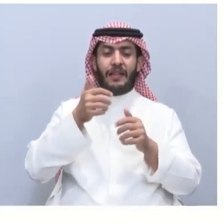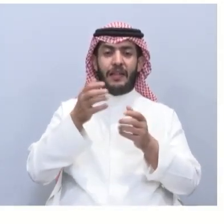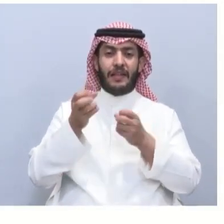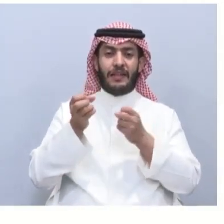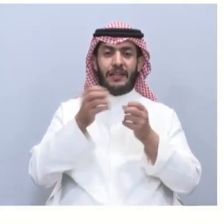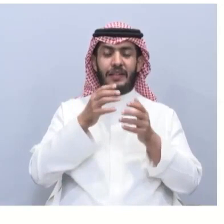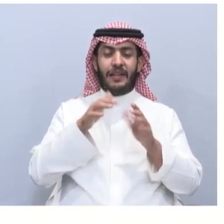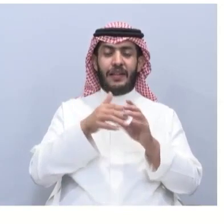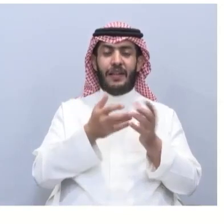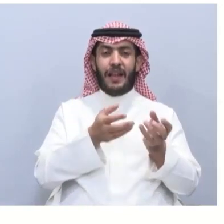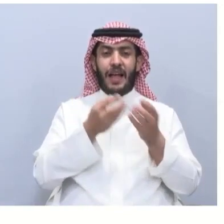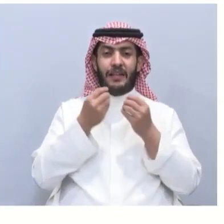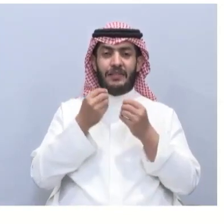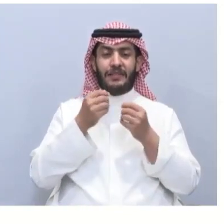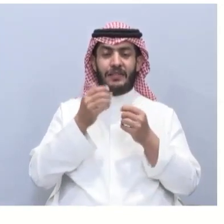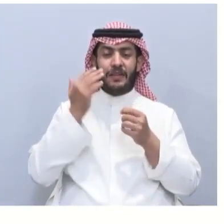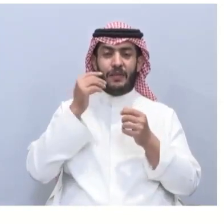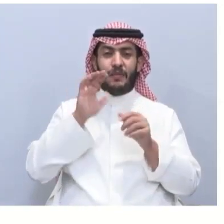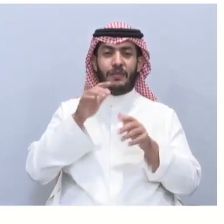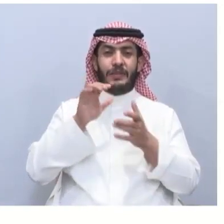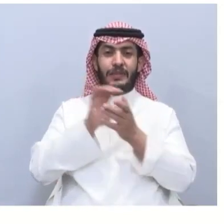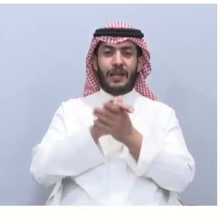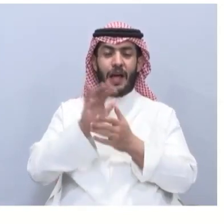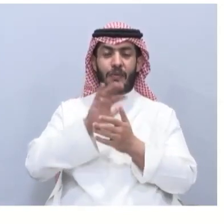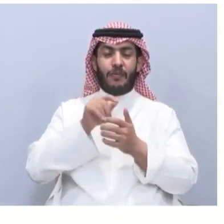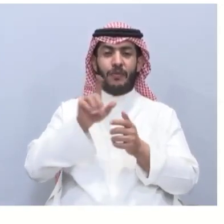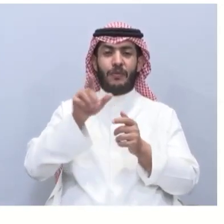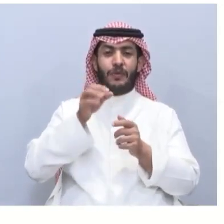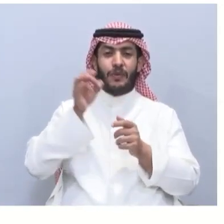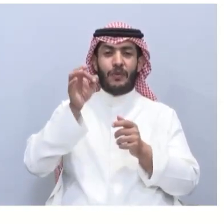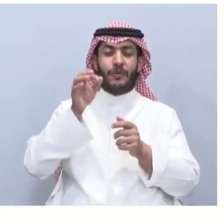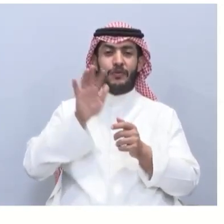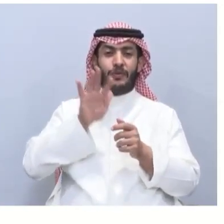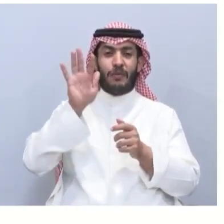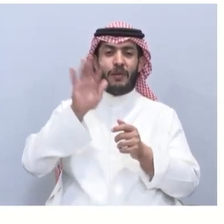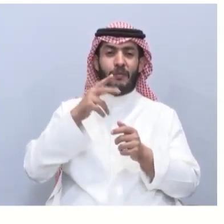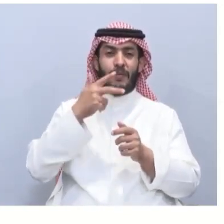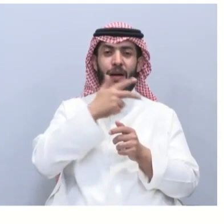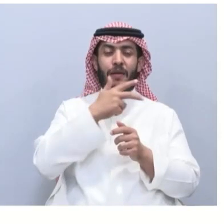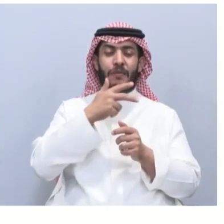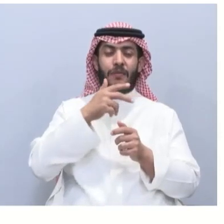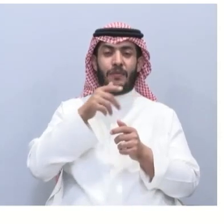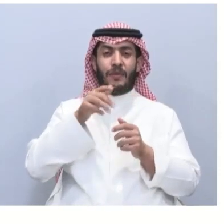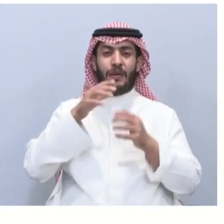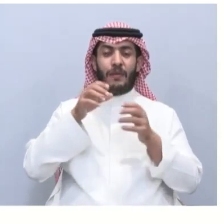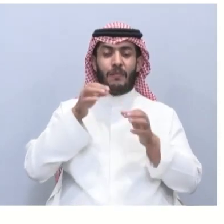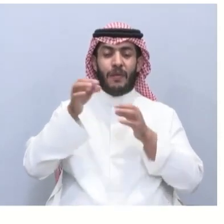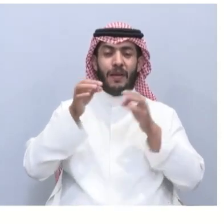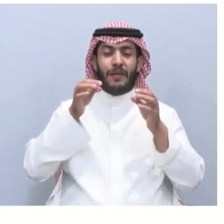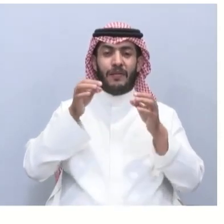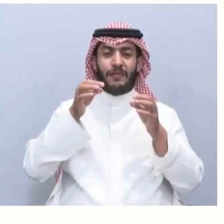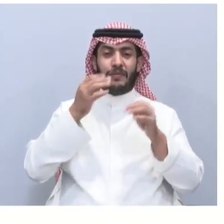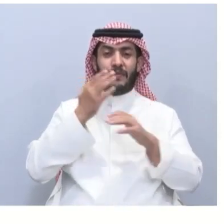اذا النبي صلى الله عليه وسلم كان يبعث الصحابه هذا يذهب جهه المشرق وهذا جهه المغرب وهذا في جهه اخرى